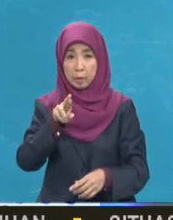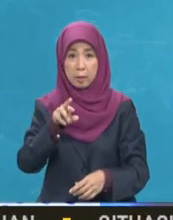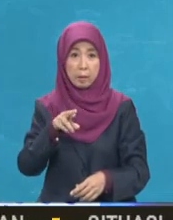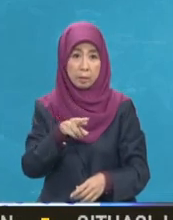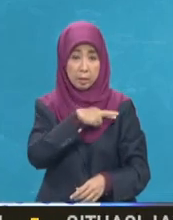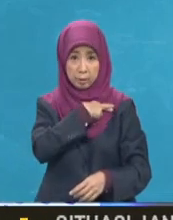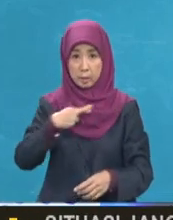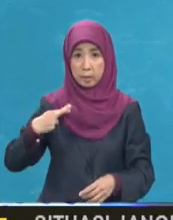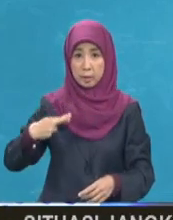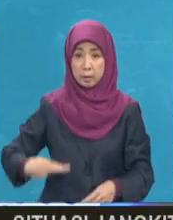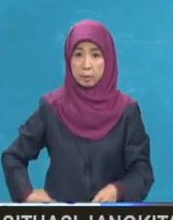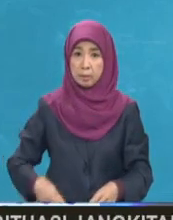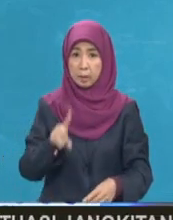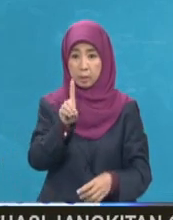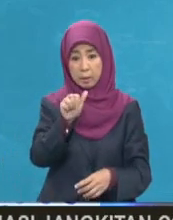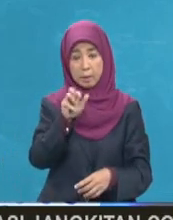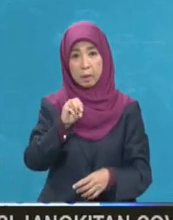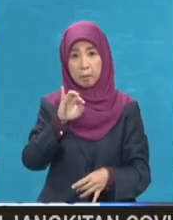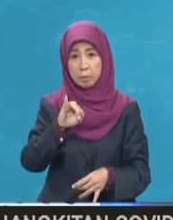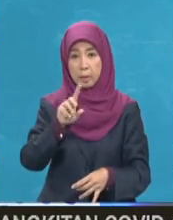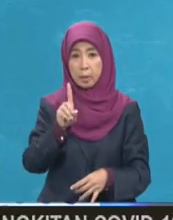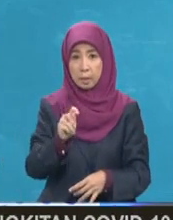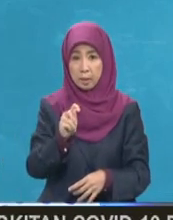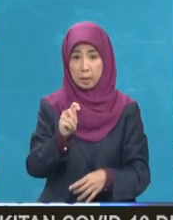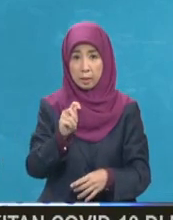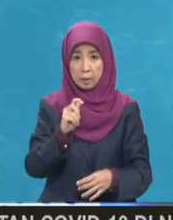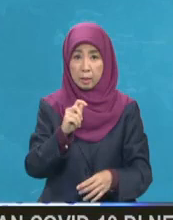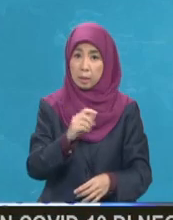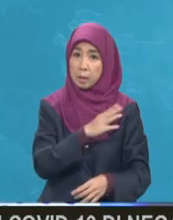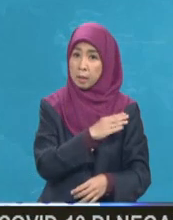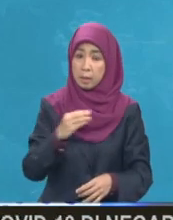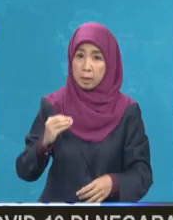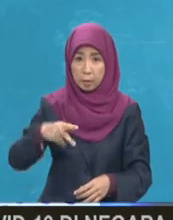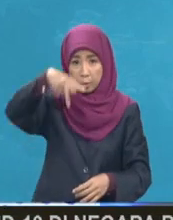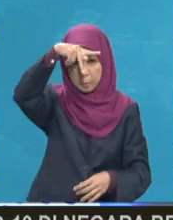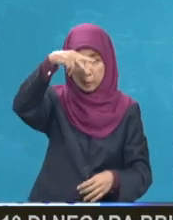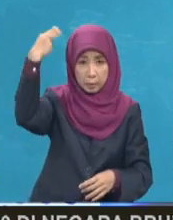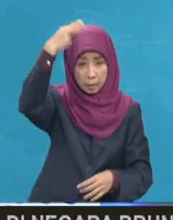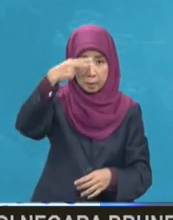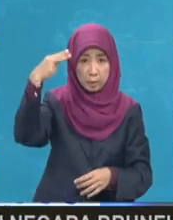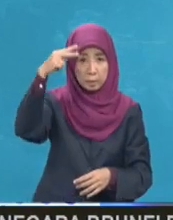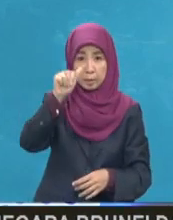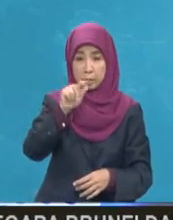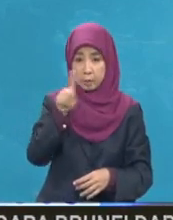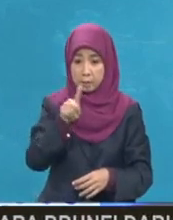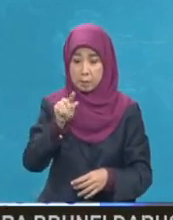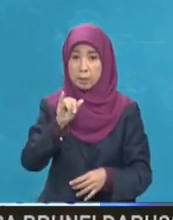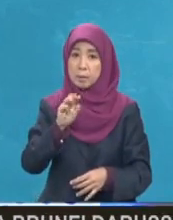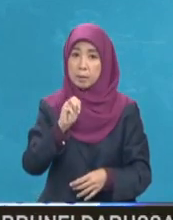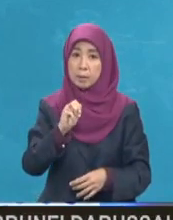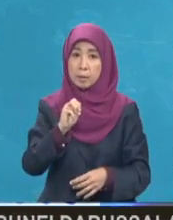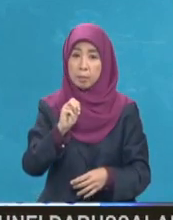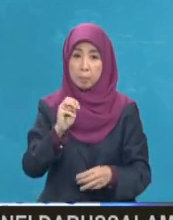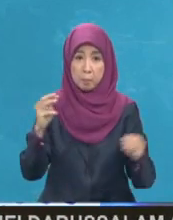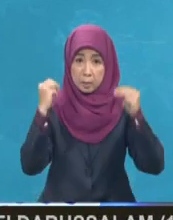almarhumah diraja istri pengiran anak damai dan almarhum Julian teramat Mulia Paduka seri pengiran muda Haji Abdul adzim